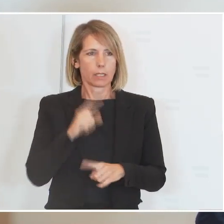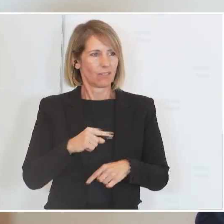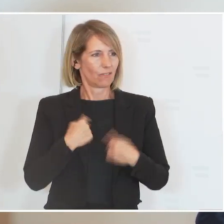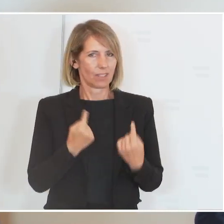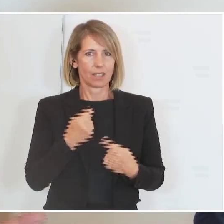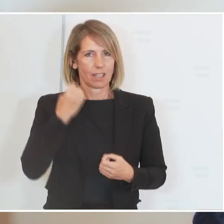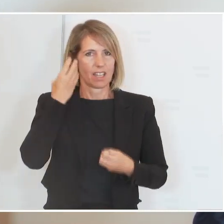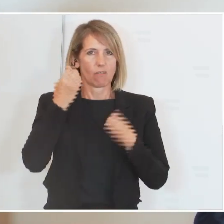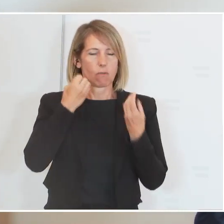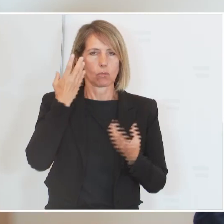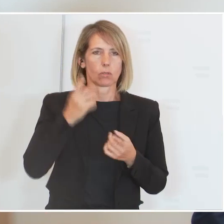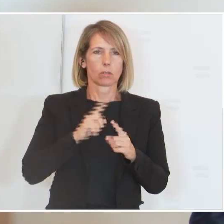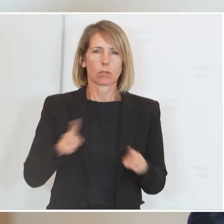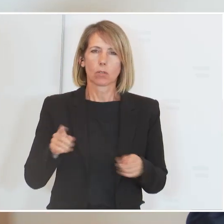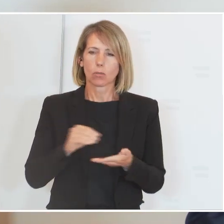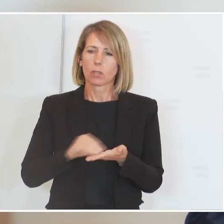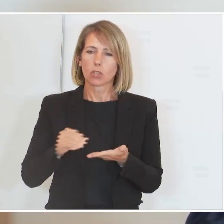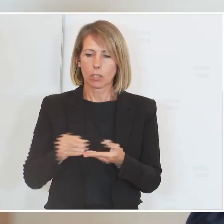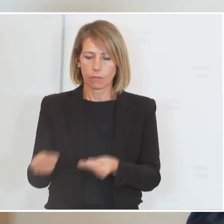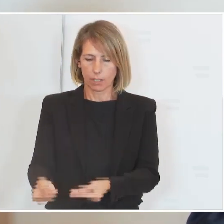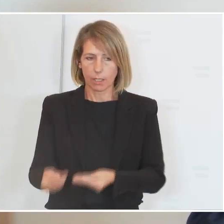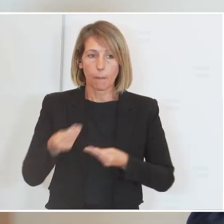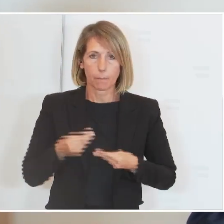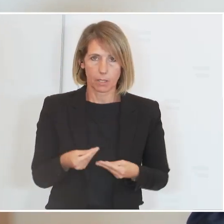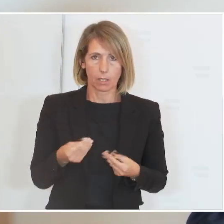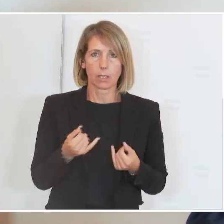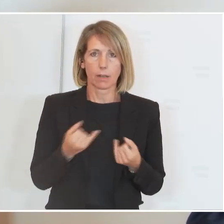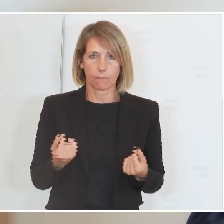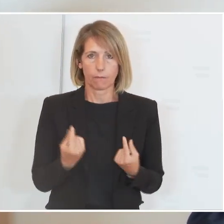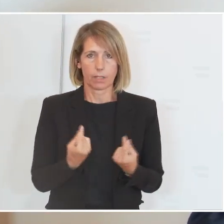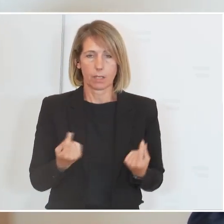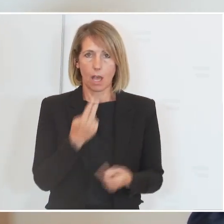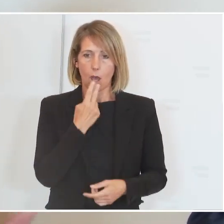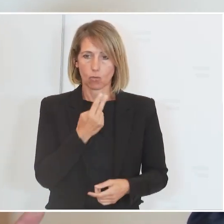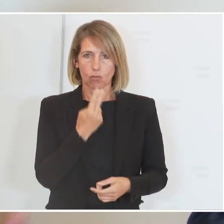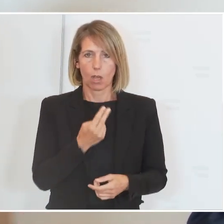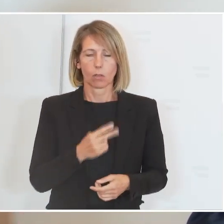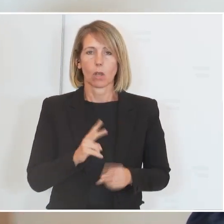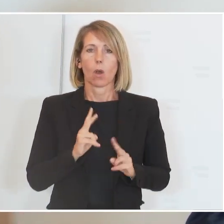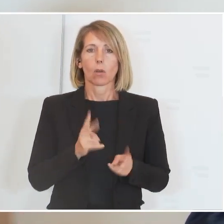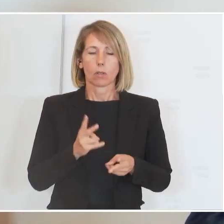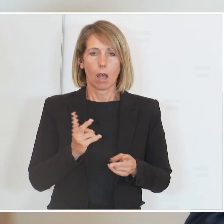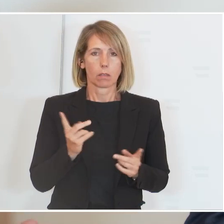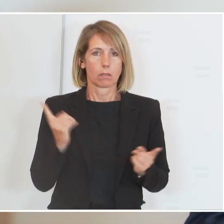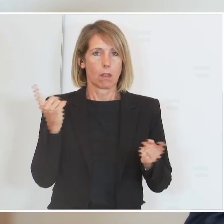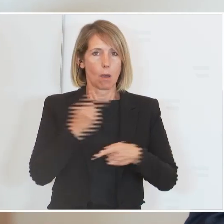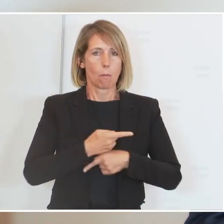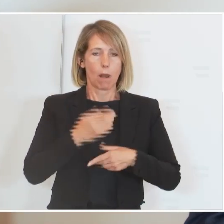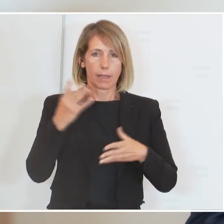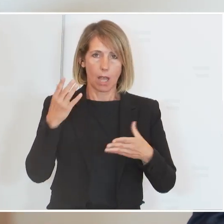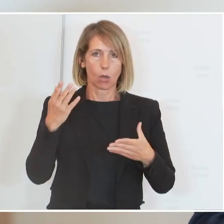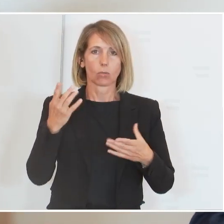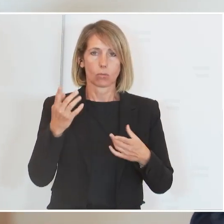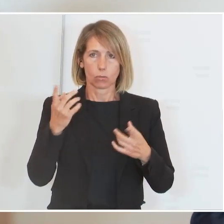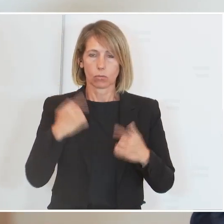uns wurde auch schriftlich mitgeteilt, wie die Dramatik ist, nämlich, dass es zu einem Blackout kommen könne, dass 2 Millionen Kundinnen